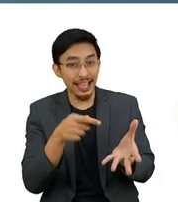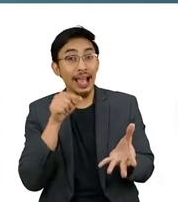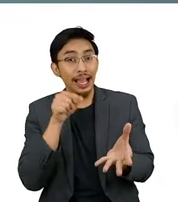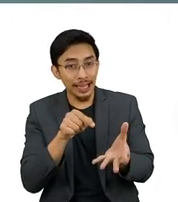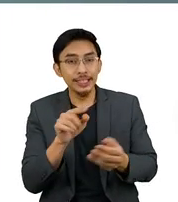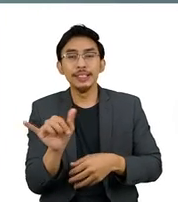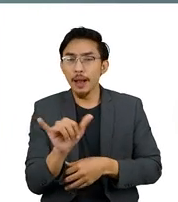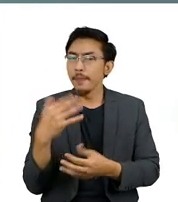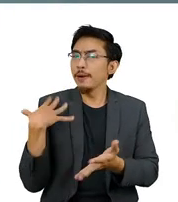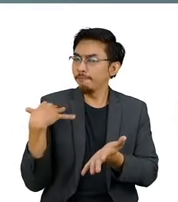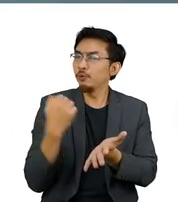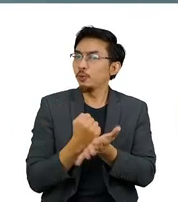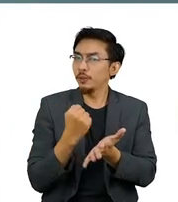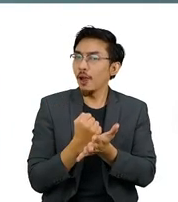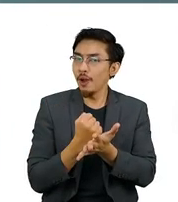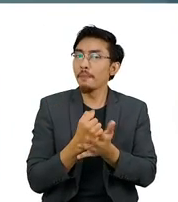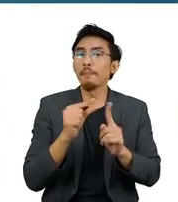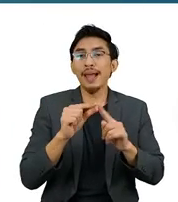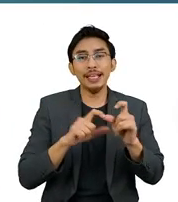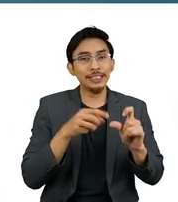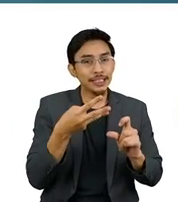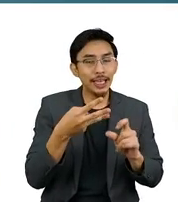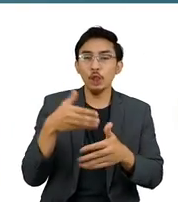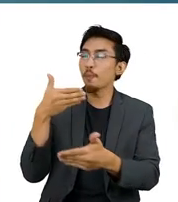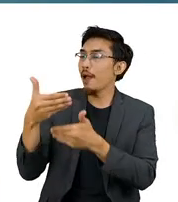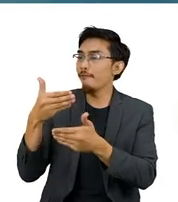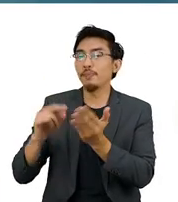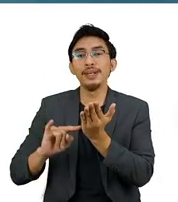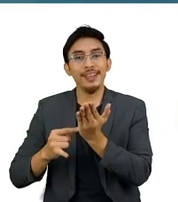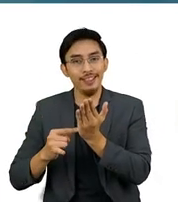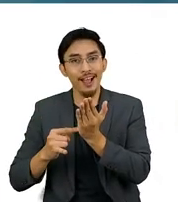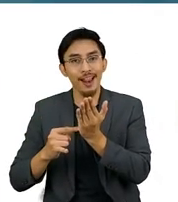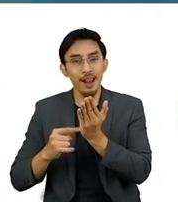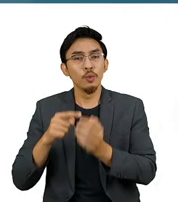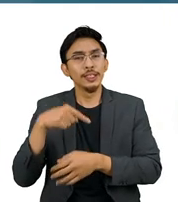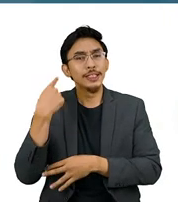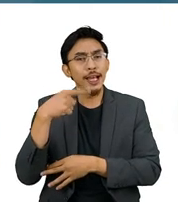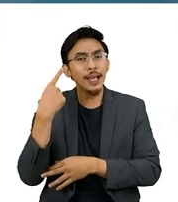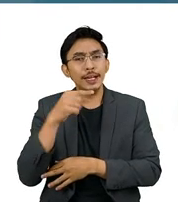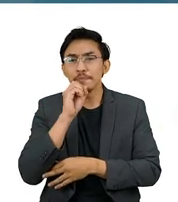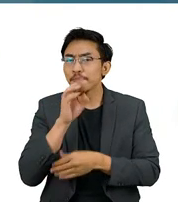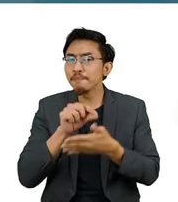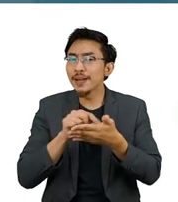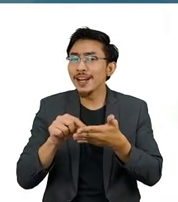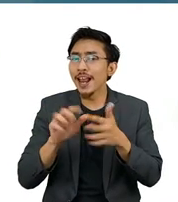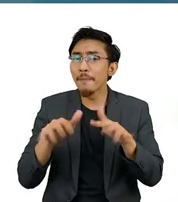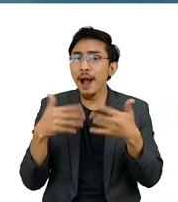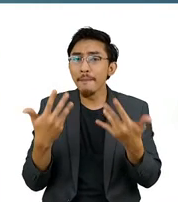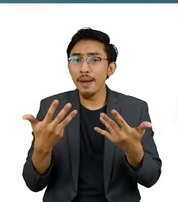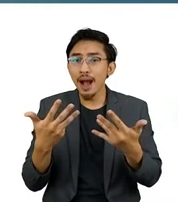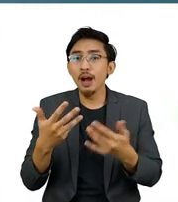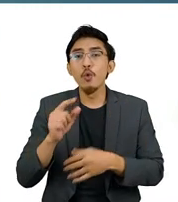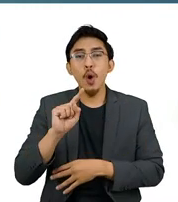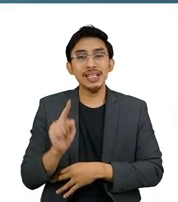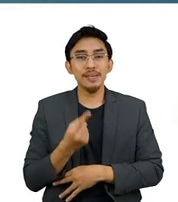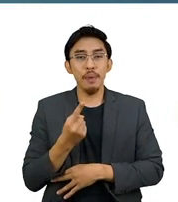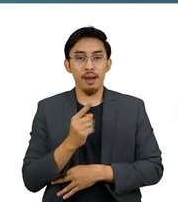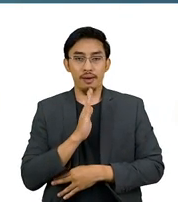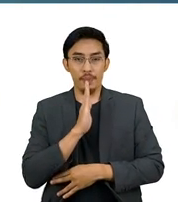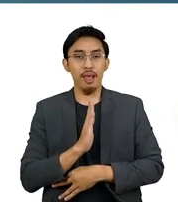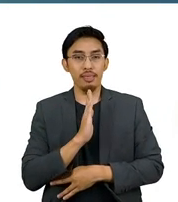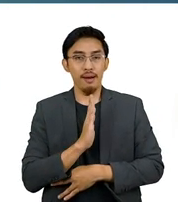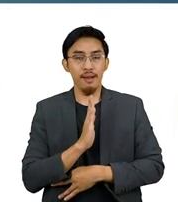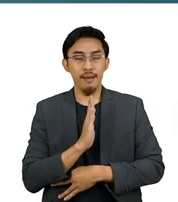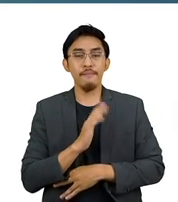pertanggungjawaban dari PSSI atau Farm digital ini kerap disebut juga dengan istilah kewajiban perantara atau intermediary